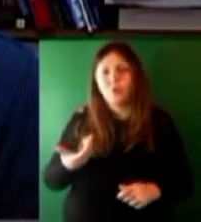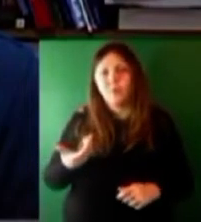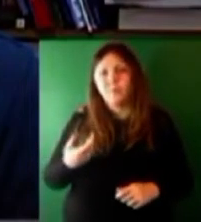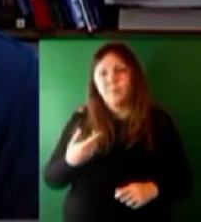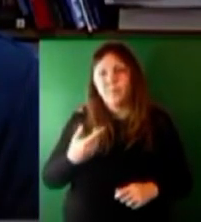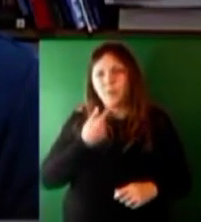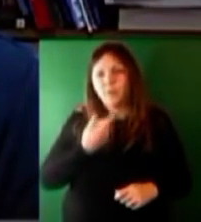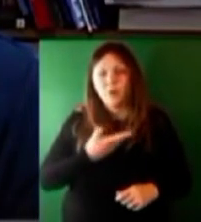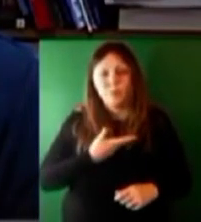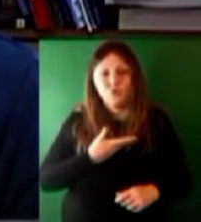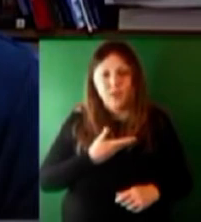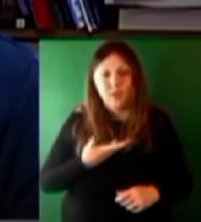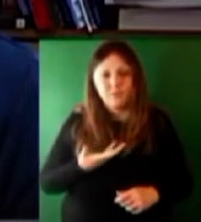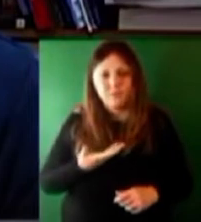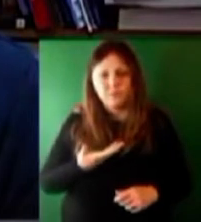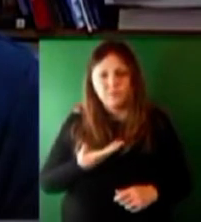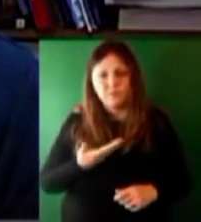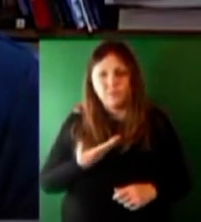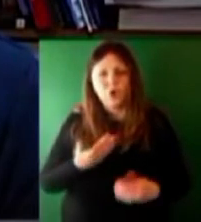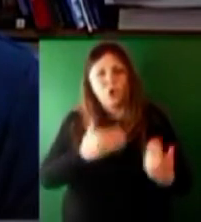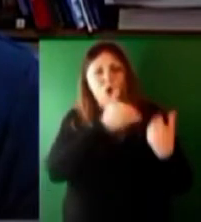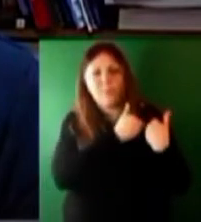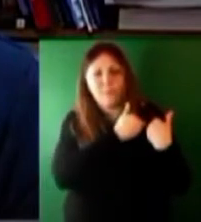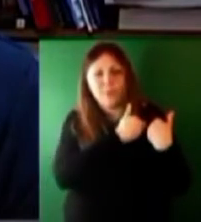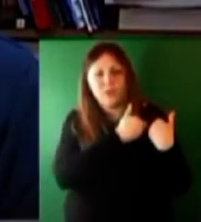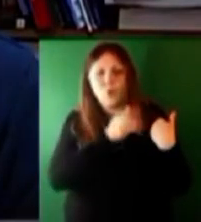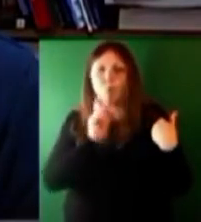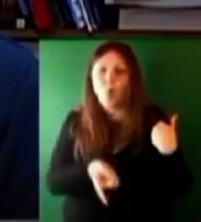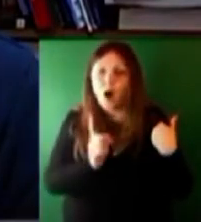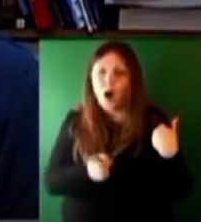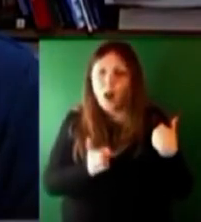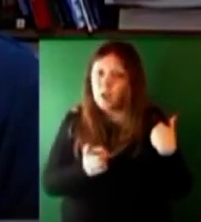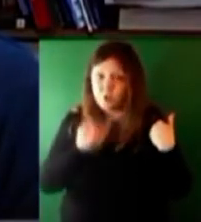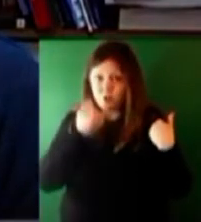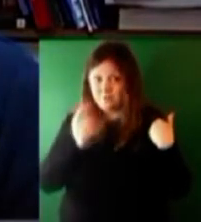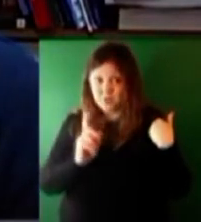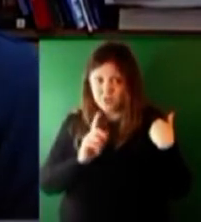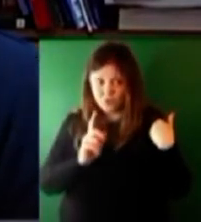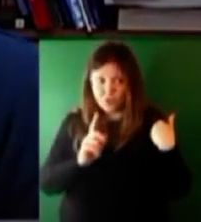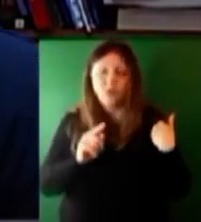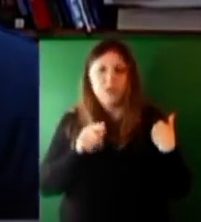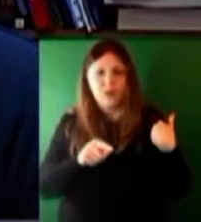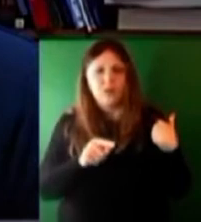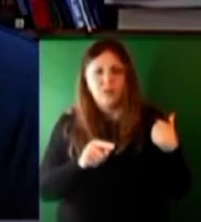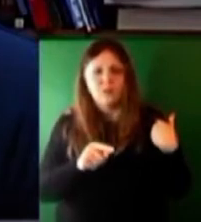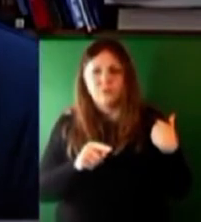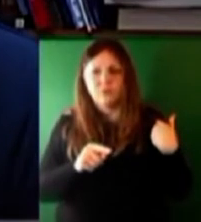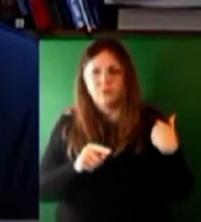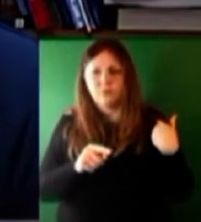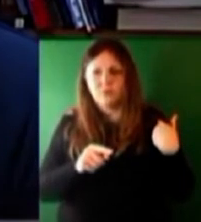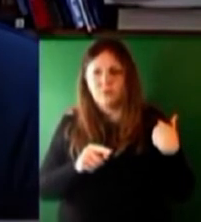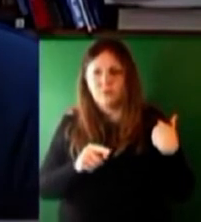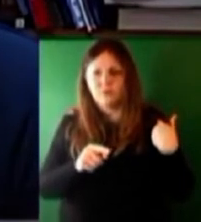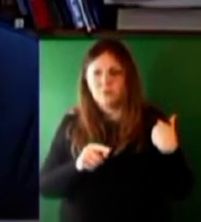puglia riapriranno e l'annuncio del presidente emiliano che ha assicurato riapriranno in sicurezza prima del primo giugno